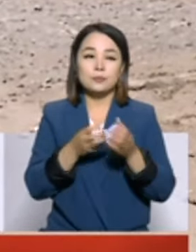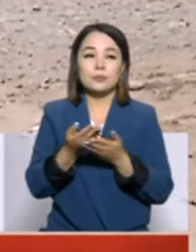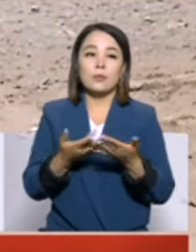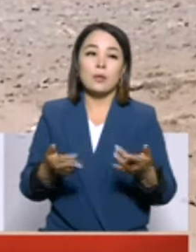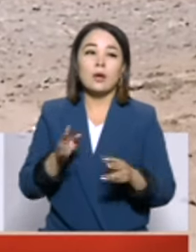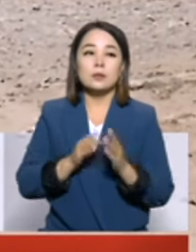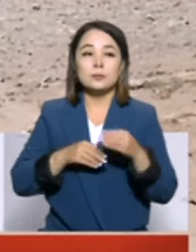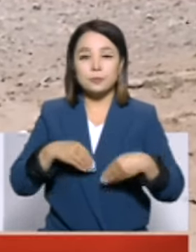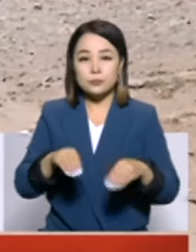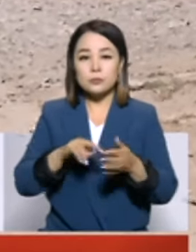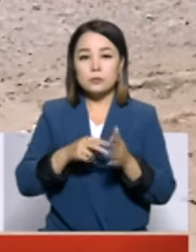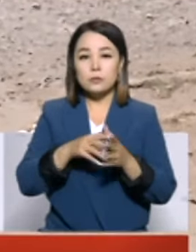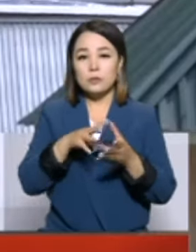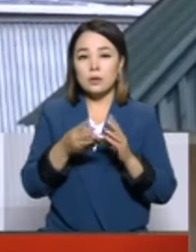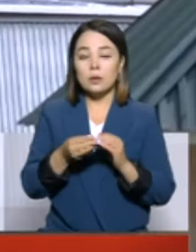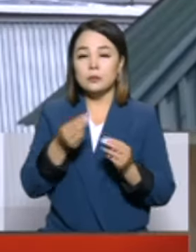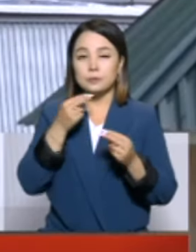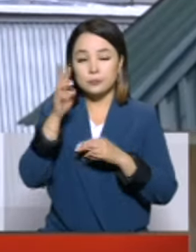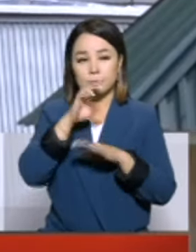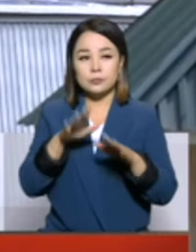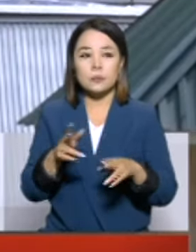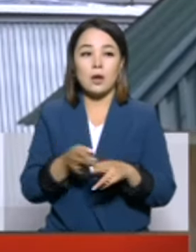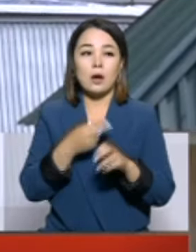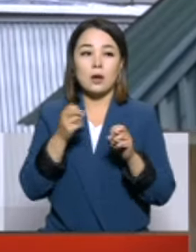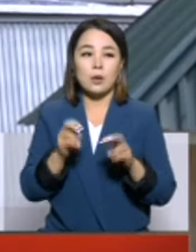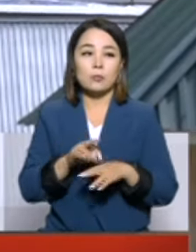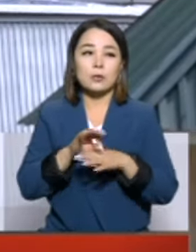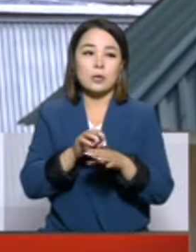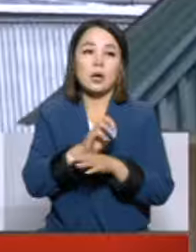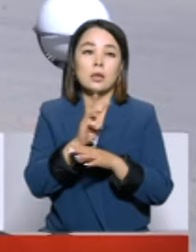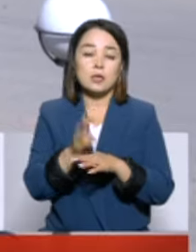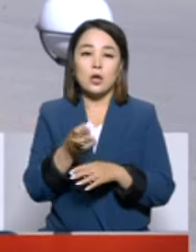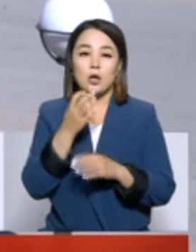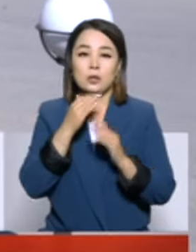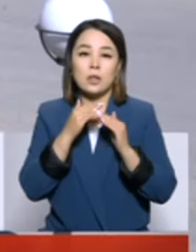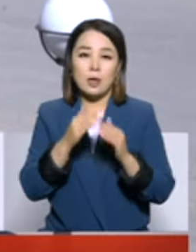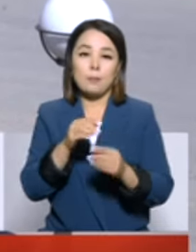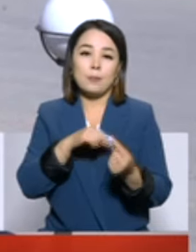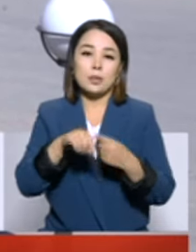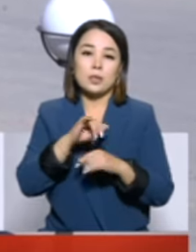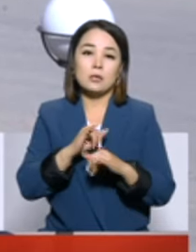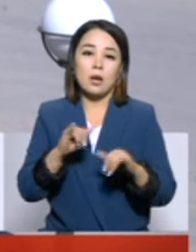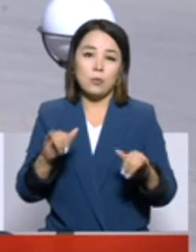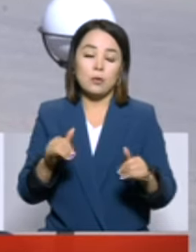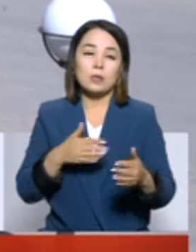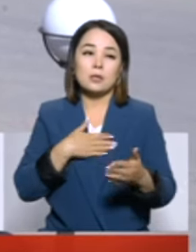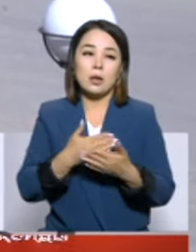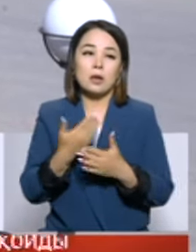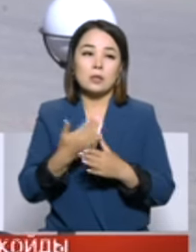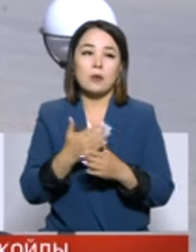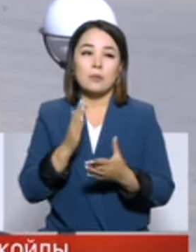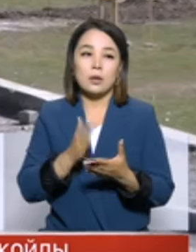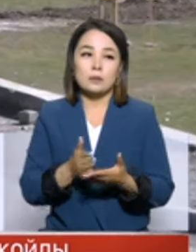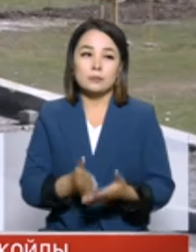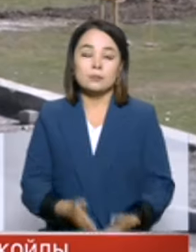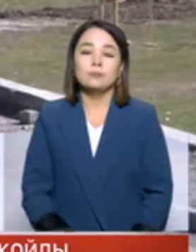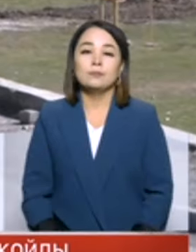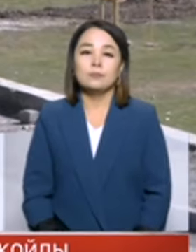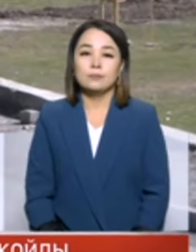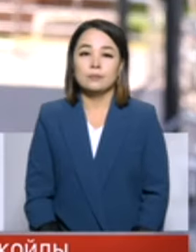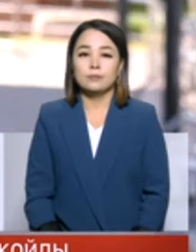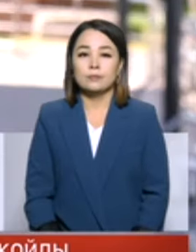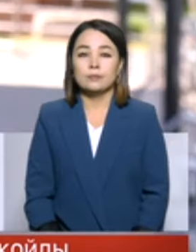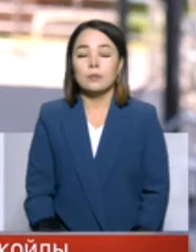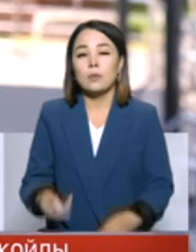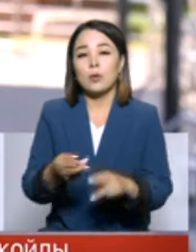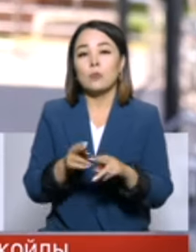өсірілмек. Тың жоба еліміздің азық-түлік қауіпсіздігін қамтумен қатар жылжай бизнесін дамытуға ықпал етпек.